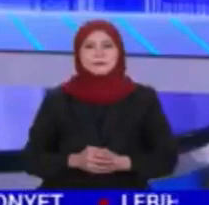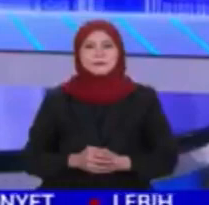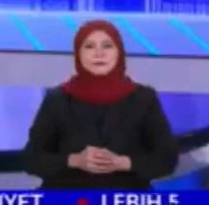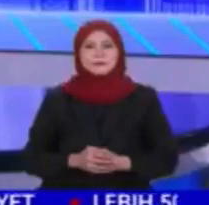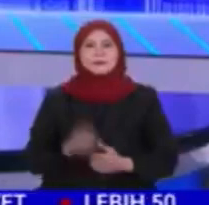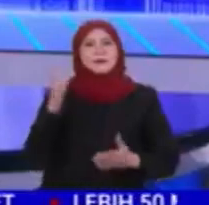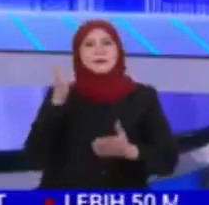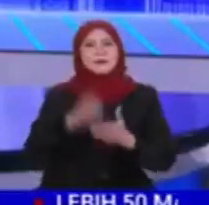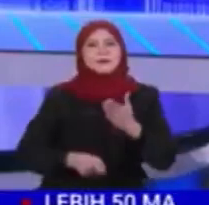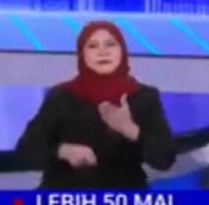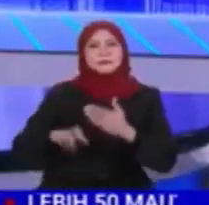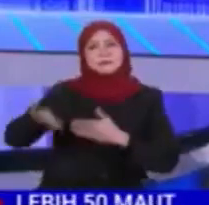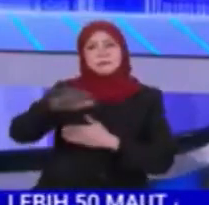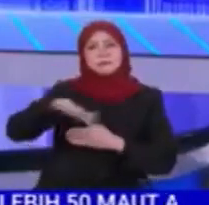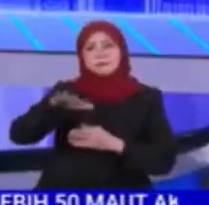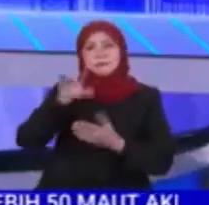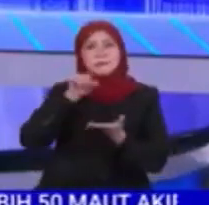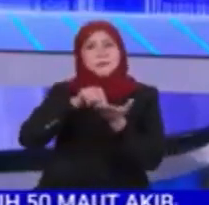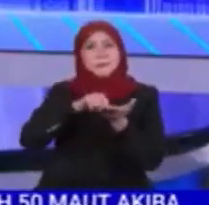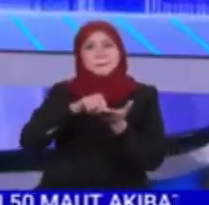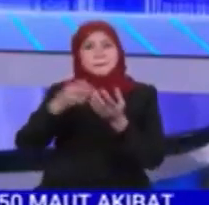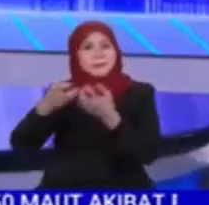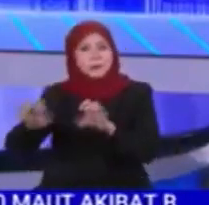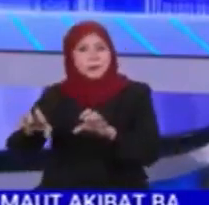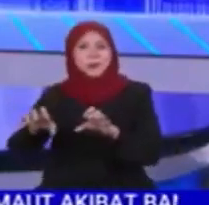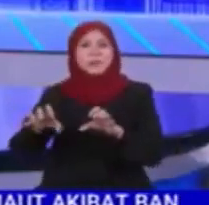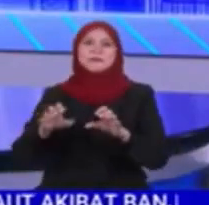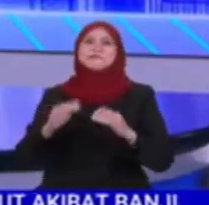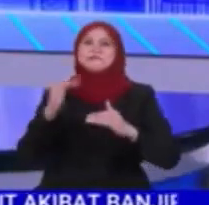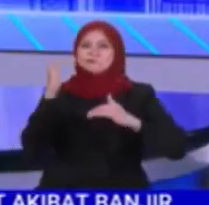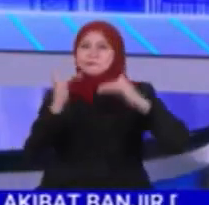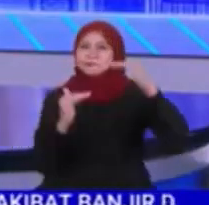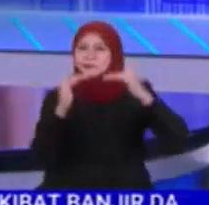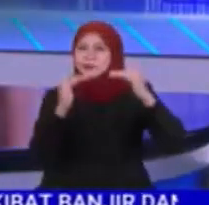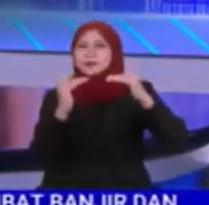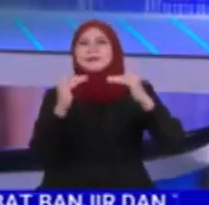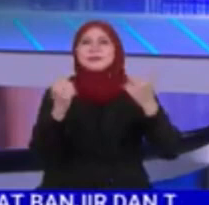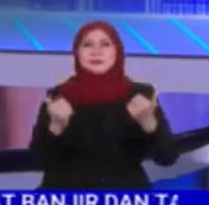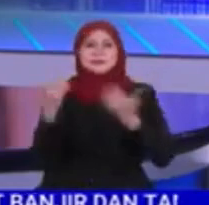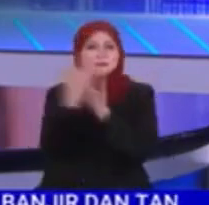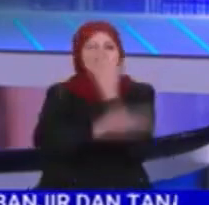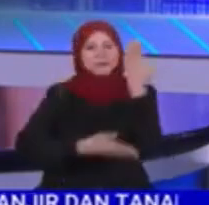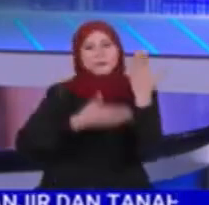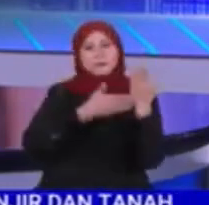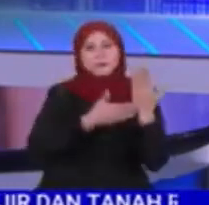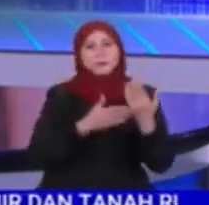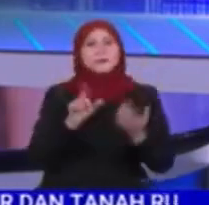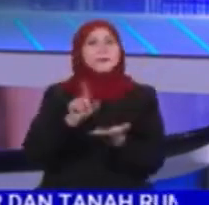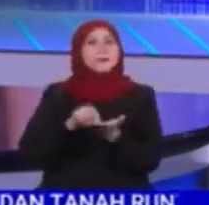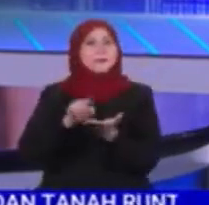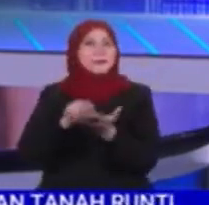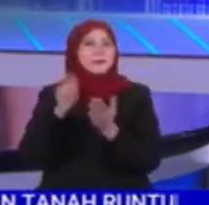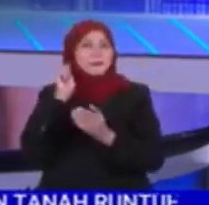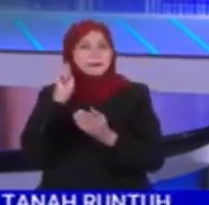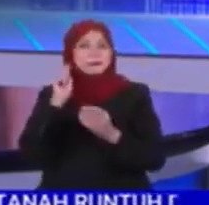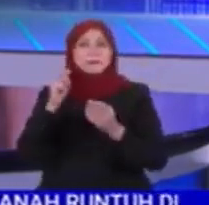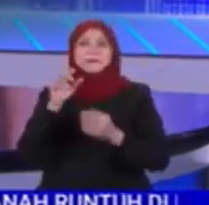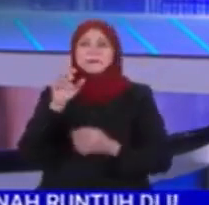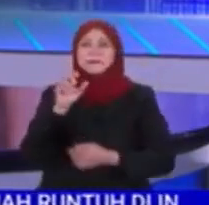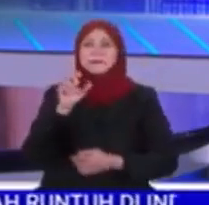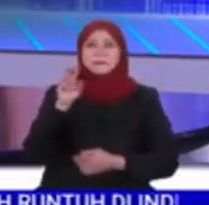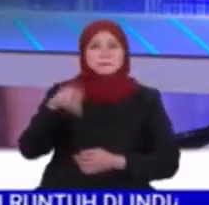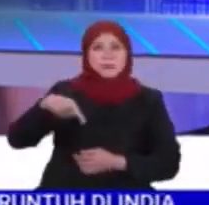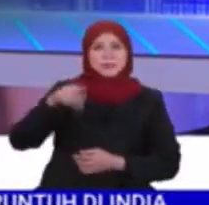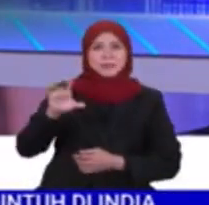Hai Hago purata ayam dan telur semakin stabil di seluruh negara pada sidang media di Putrajaya pengerusi